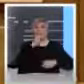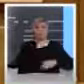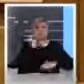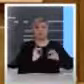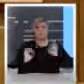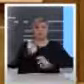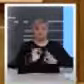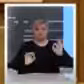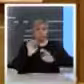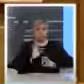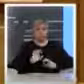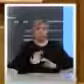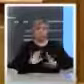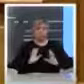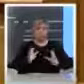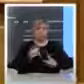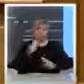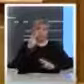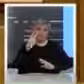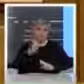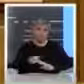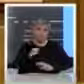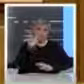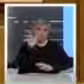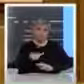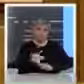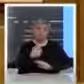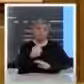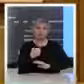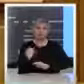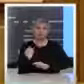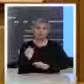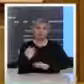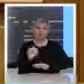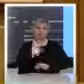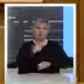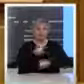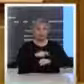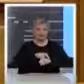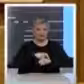Φαίνεται αυτή είναι η κοινή αρρώστια των Πρωθυπουργών, να λείπουν.